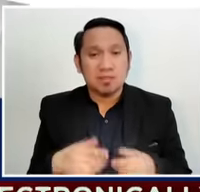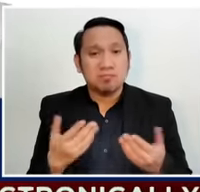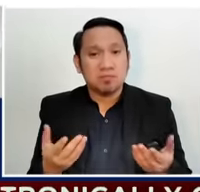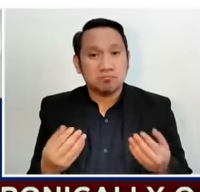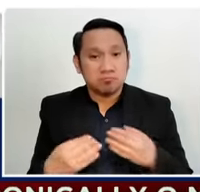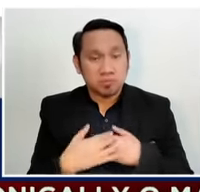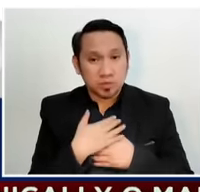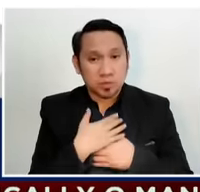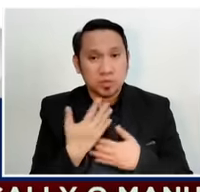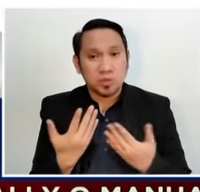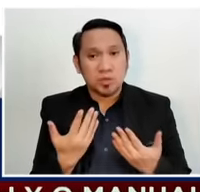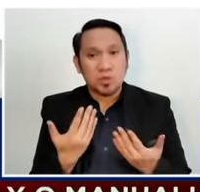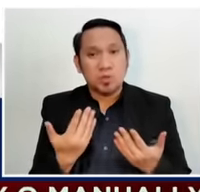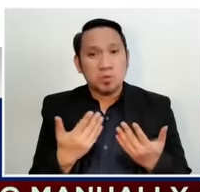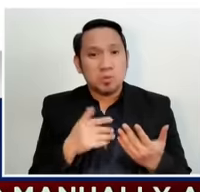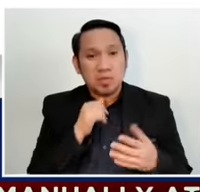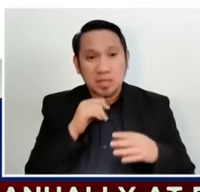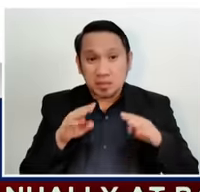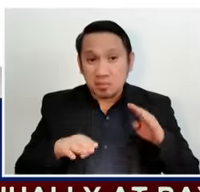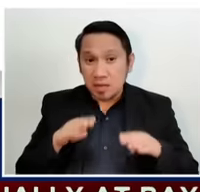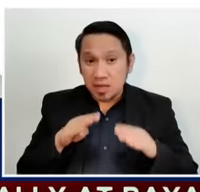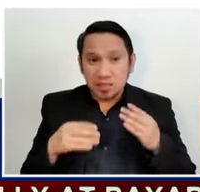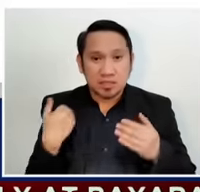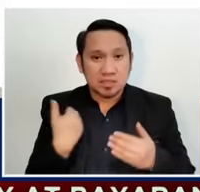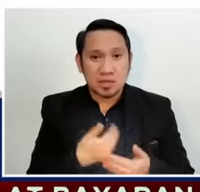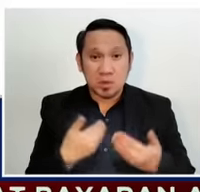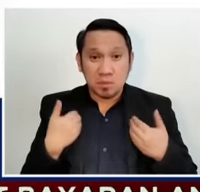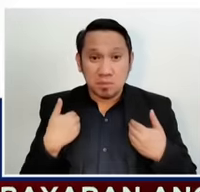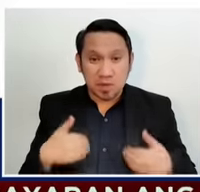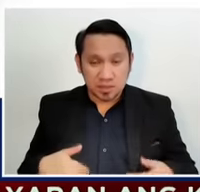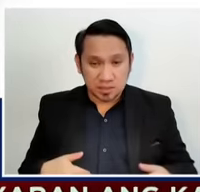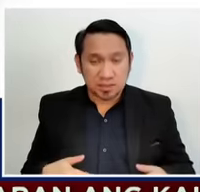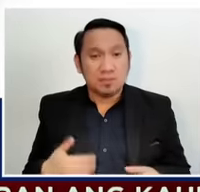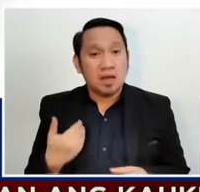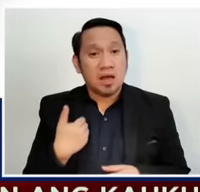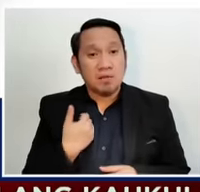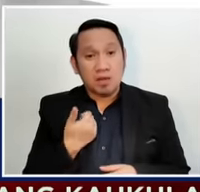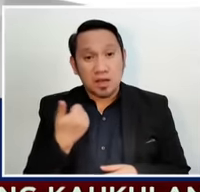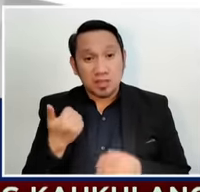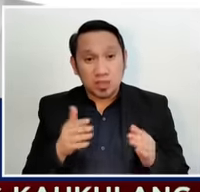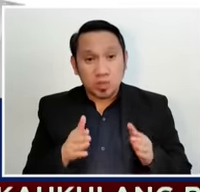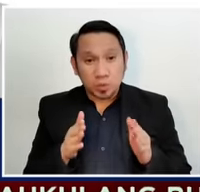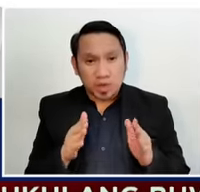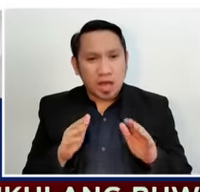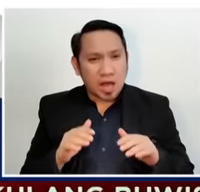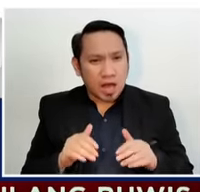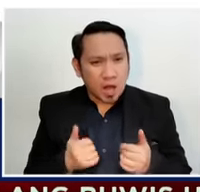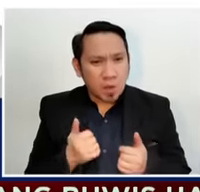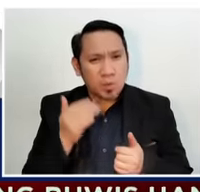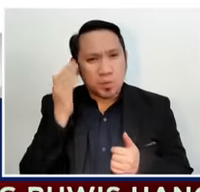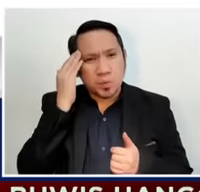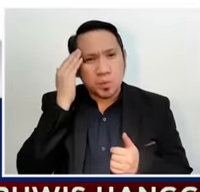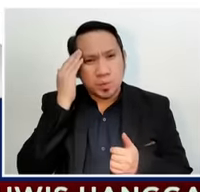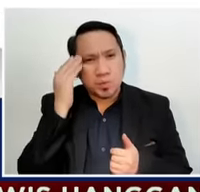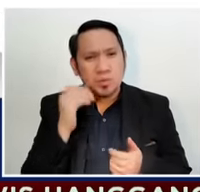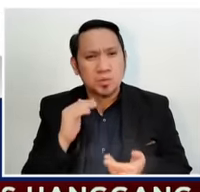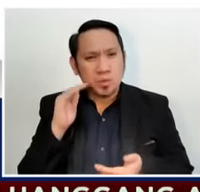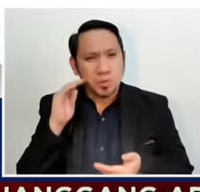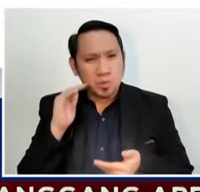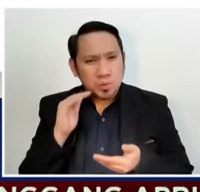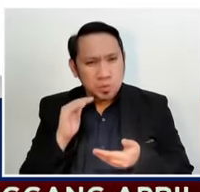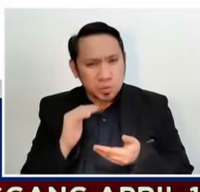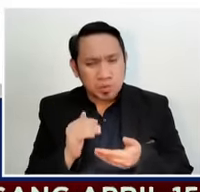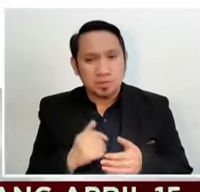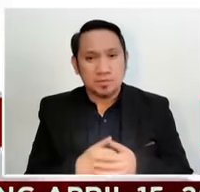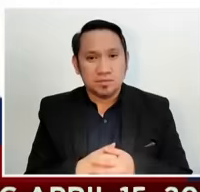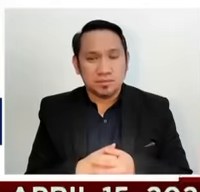na electrolyte imbalance sa ating katawan. May paraan din para malaman kung bumababa na ito. Mga